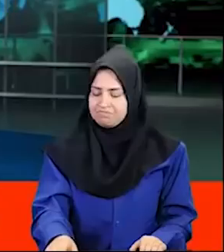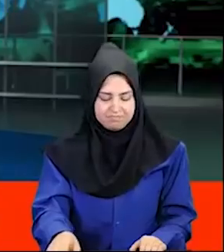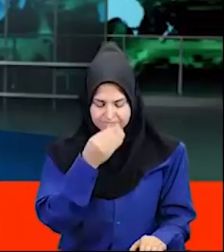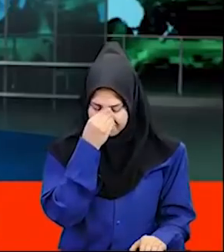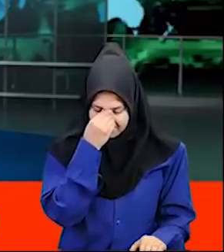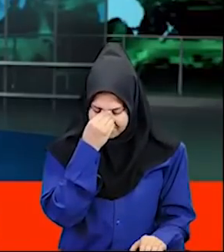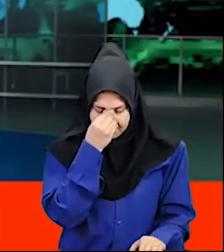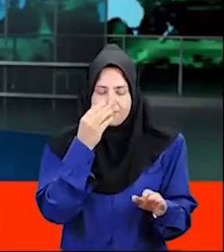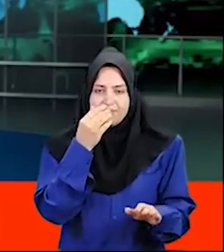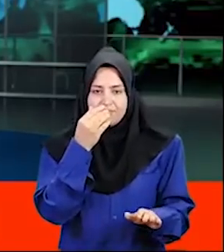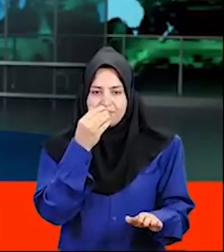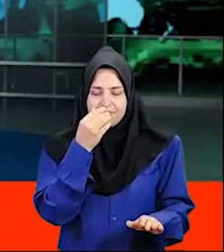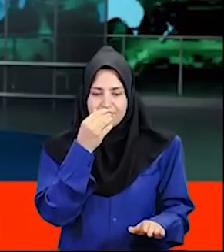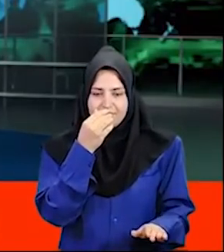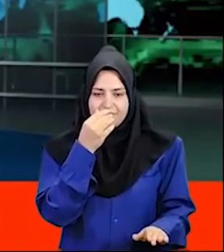پیدا می شند.